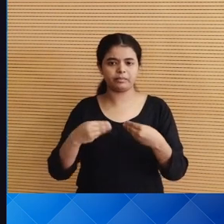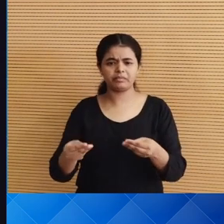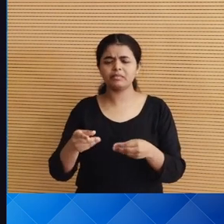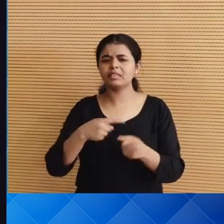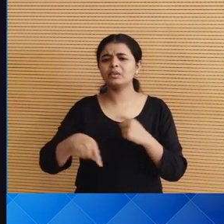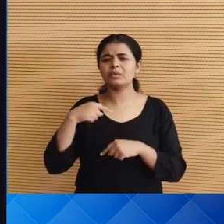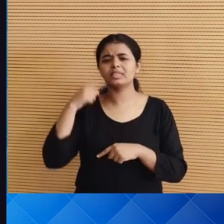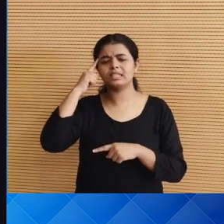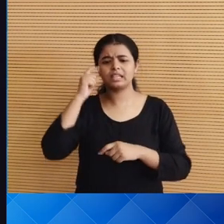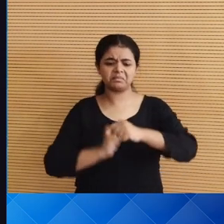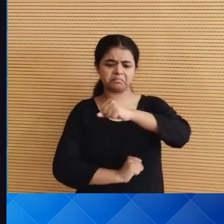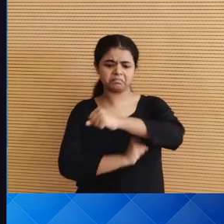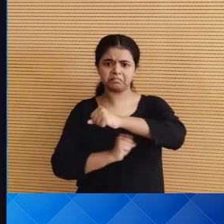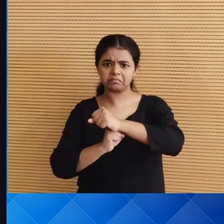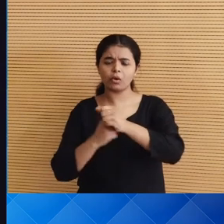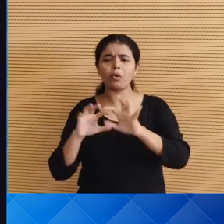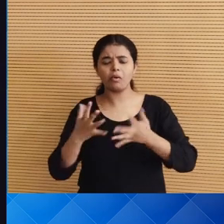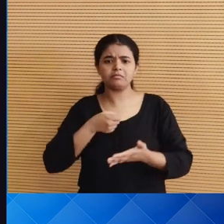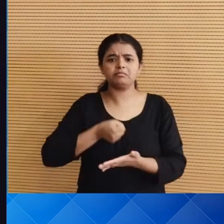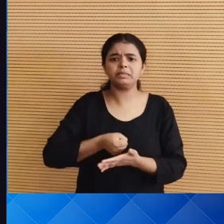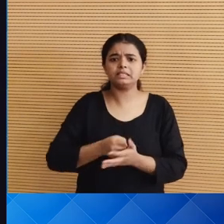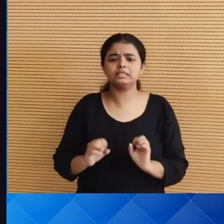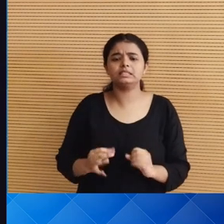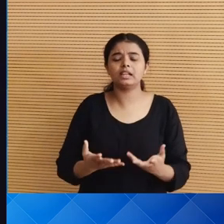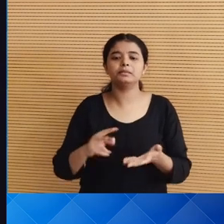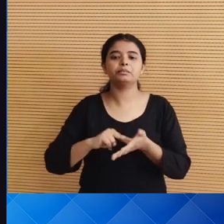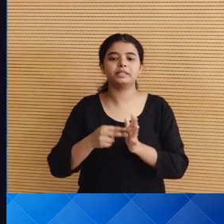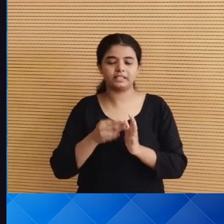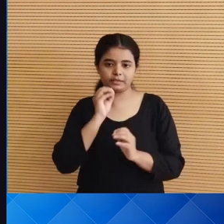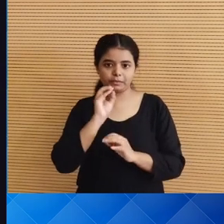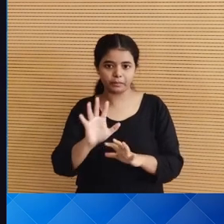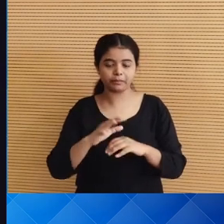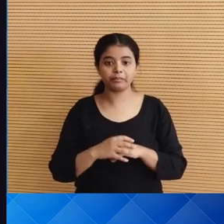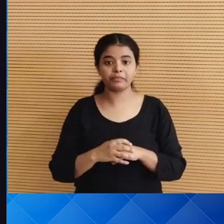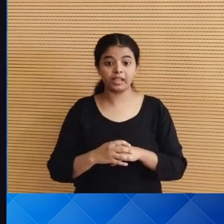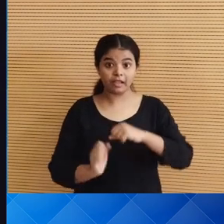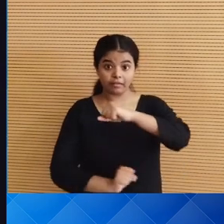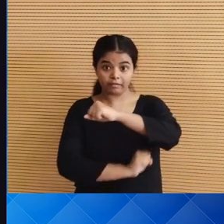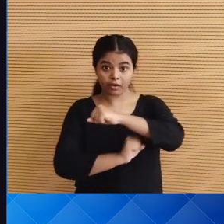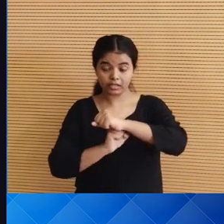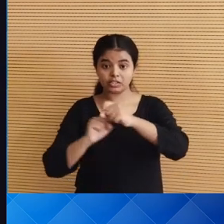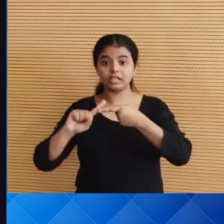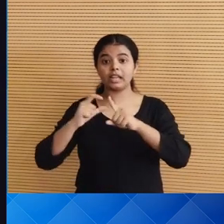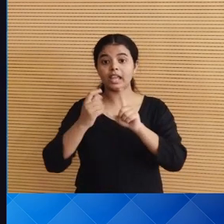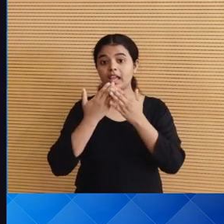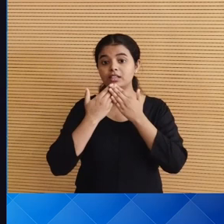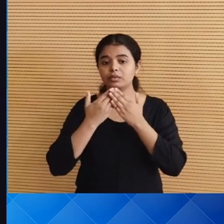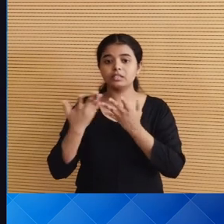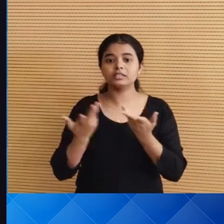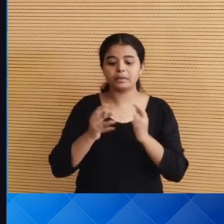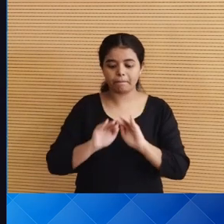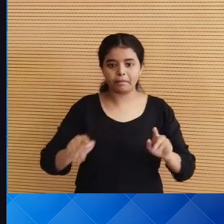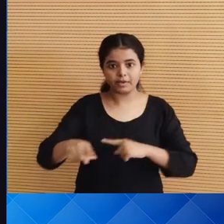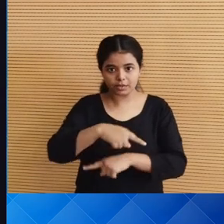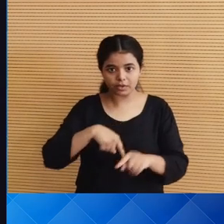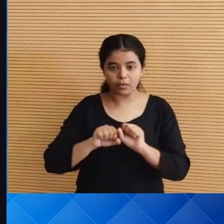बुनियादी शिक्षा है क्या? बुनियादी शिक्षा वह शिक्षा है जिसमें बच्चों के जीवन के सर्वांगीण